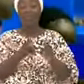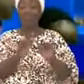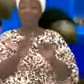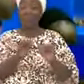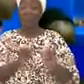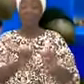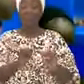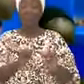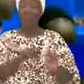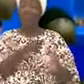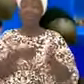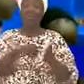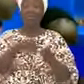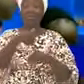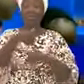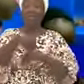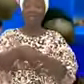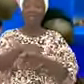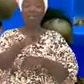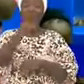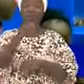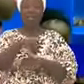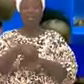ce soir c'est la soirée